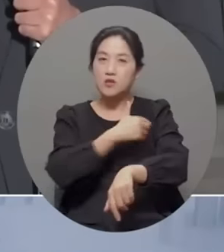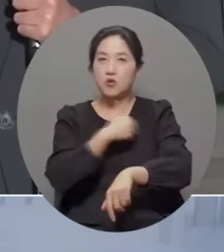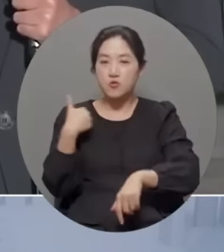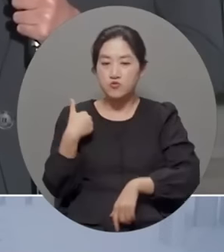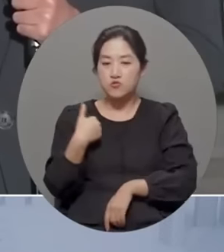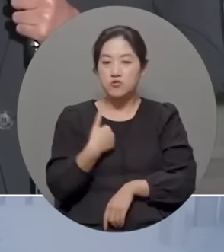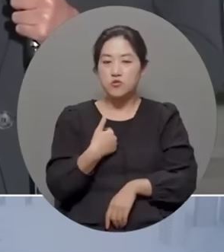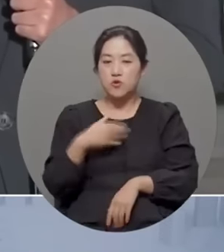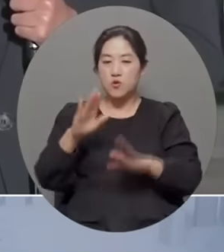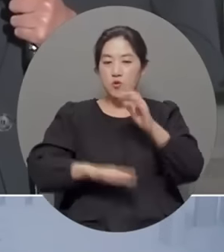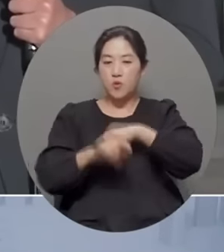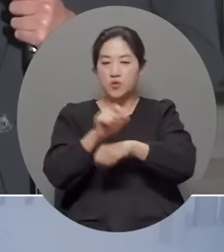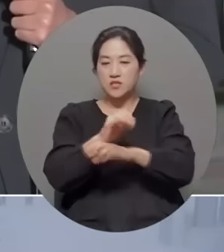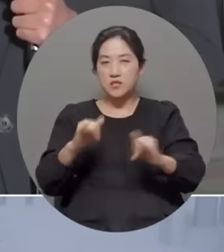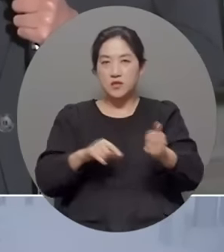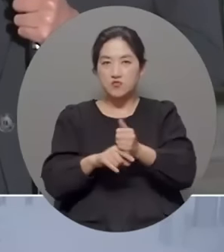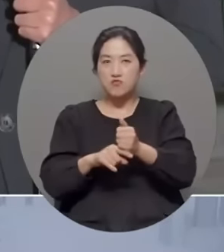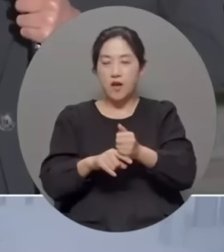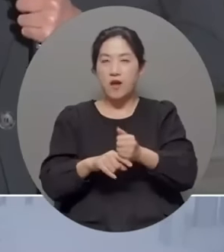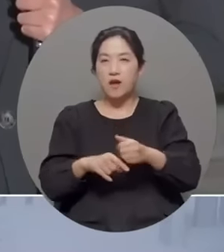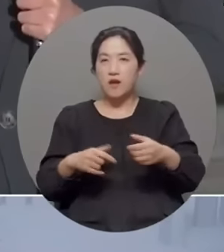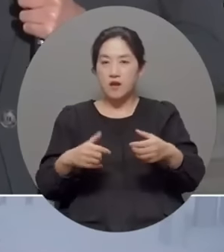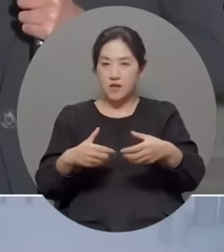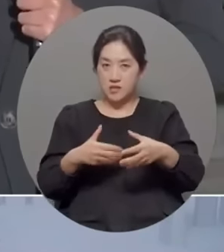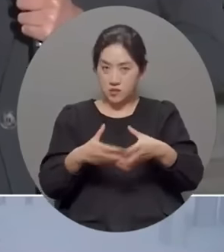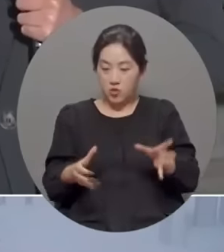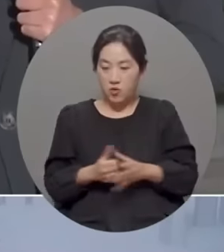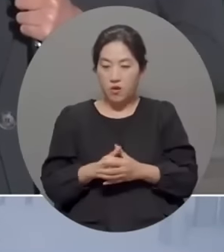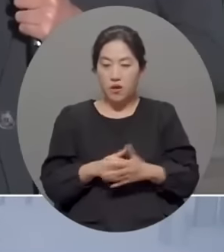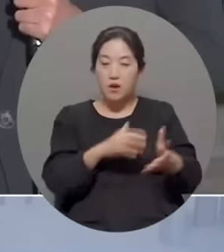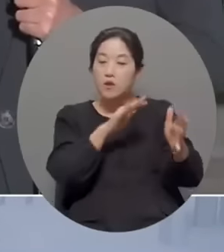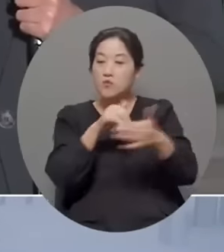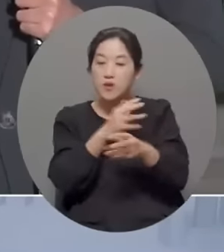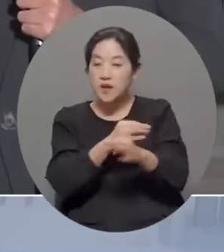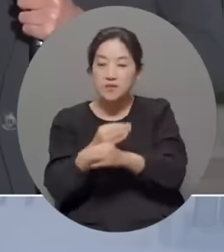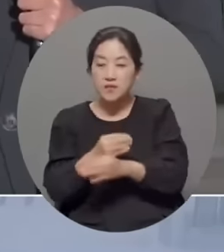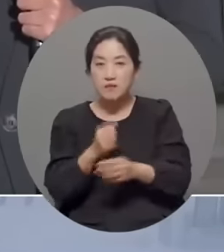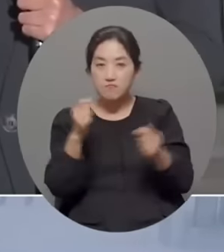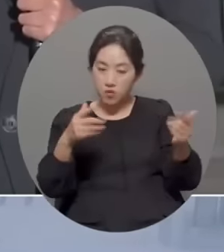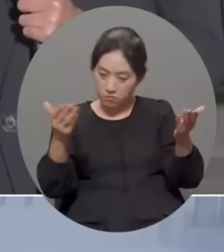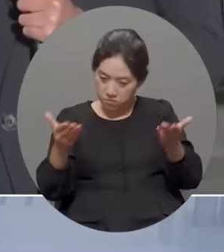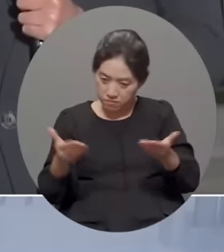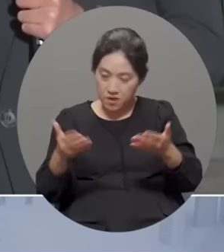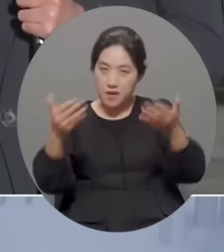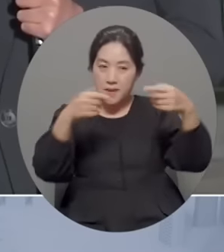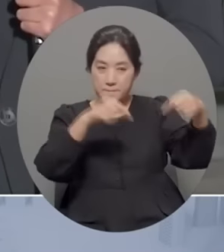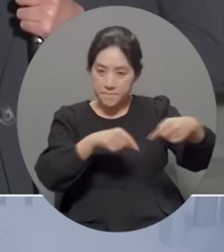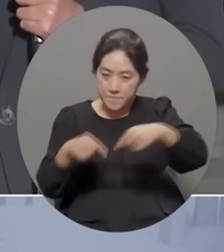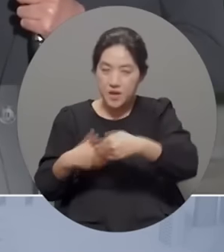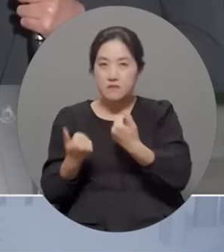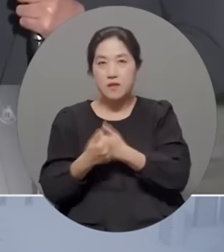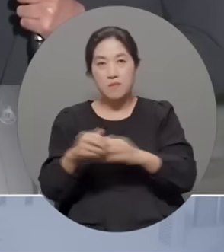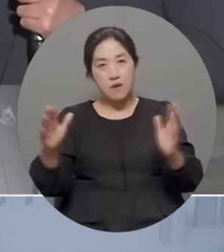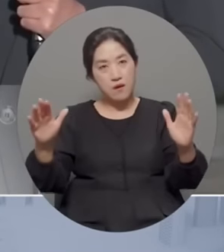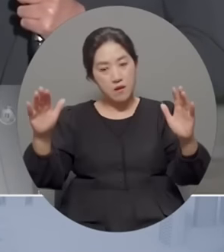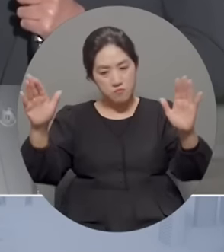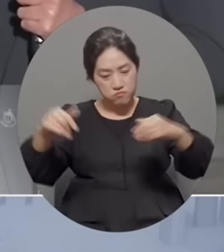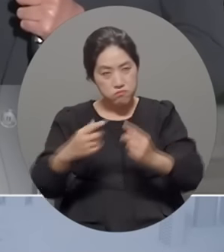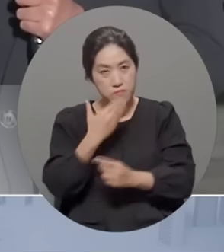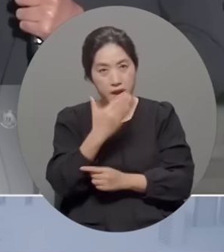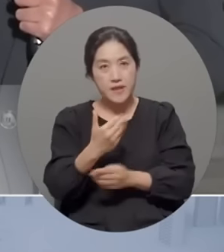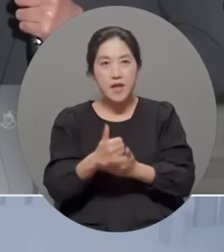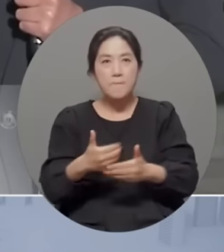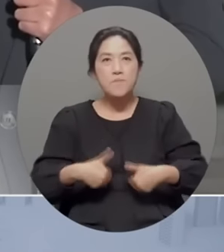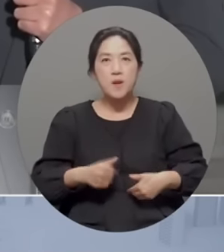사람의 소환 날짜를 여러 차례 맞춰온 만큼 아직 대질 조사 가능성은 있어 보입니다. 대질 조사가 필요한 건